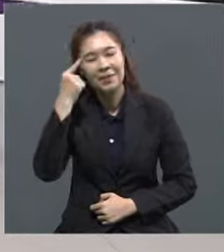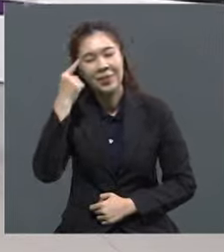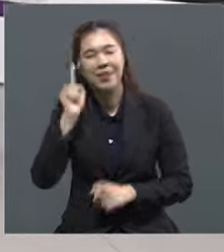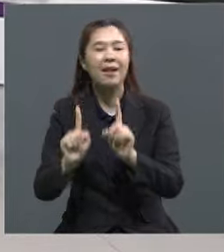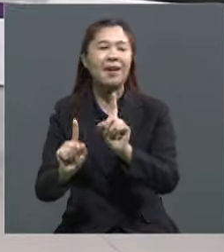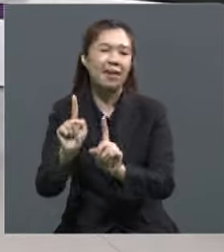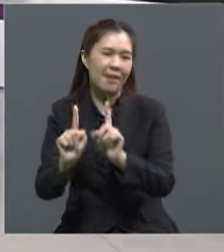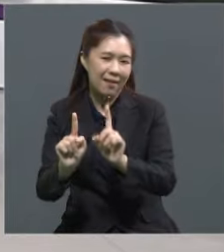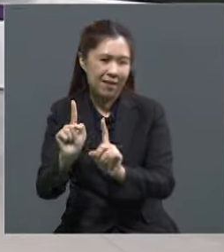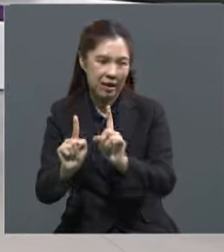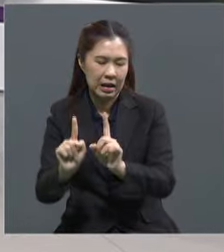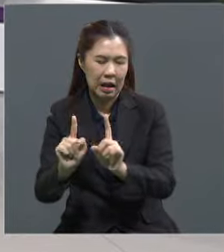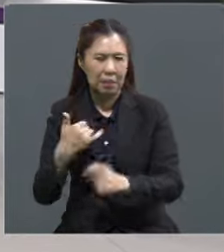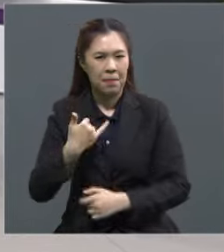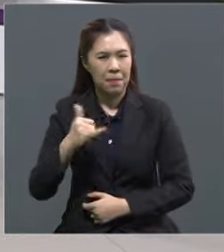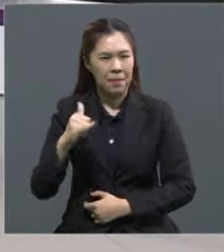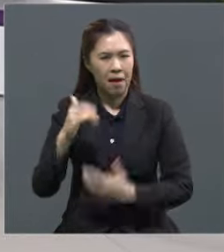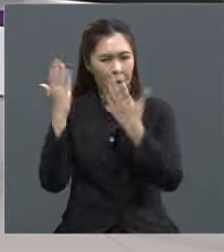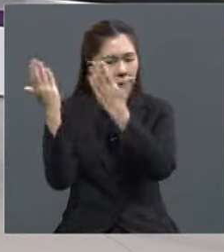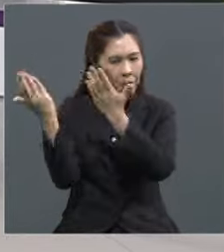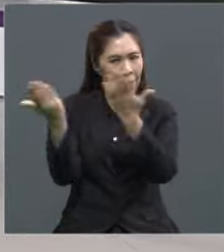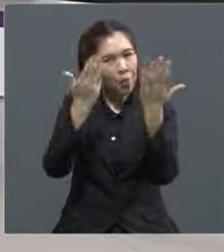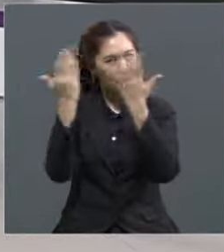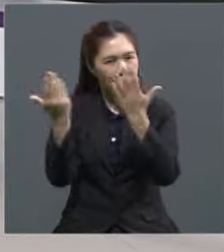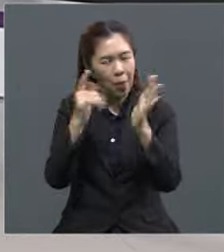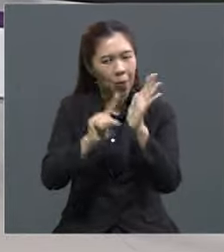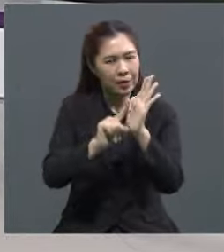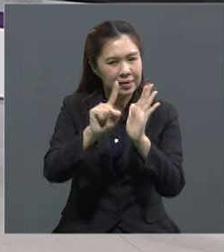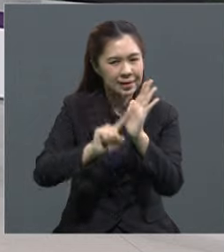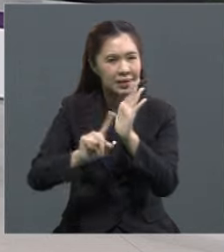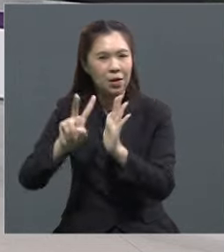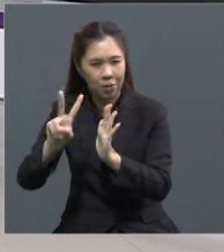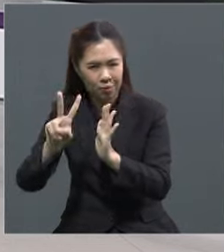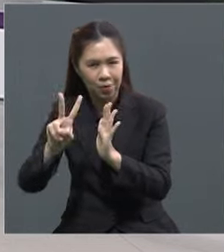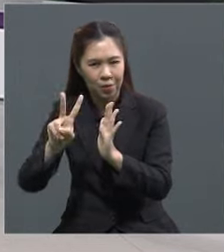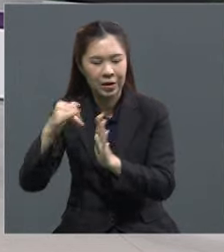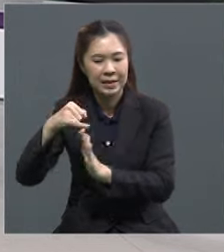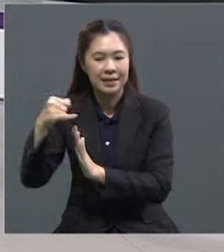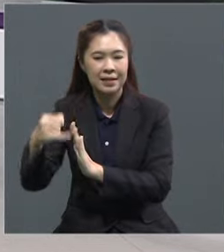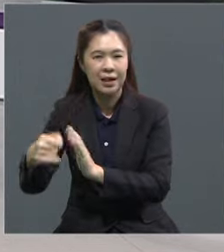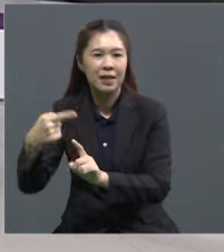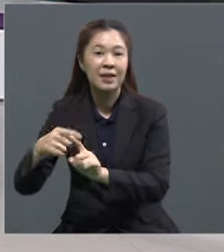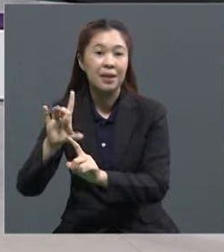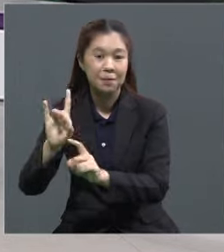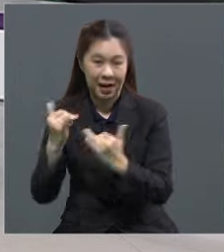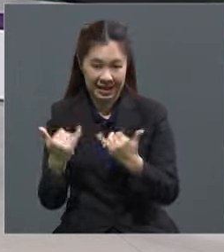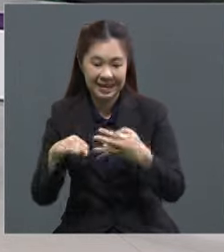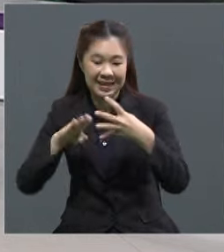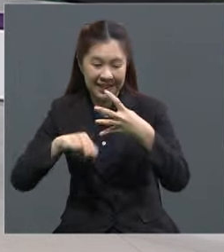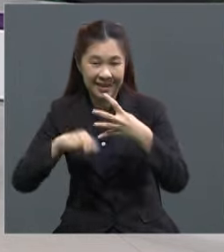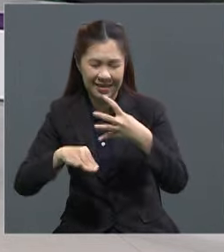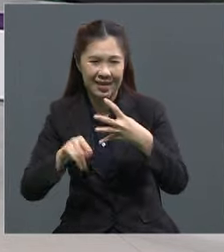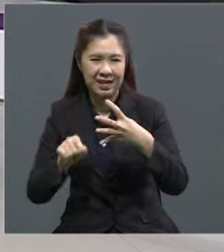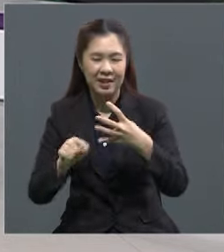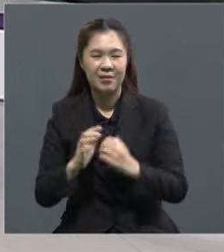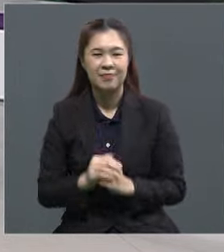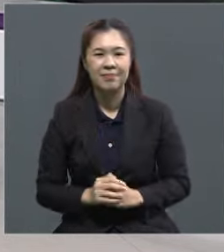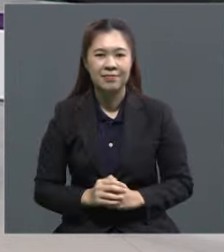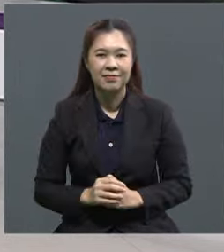เรื่องของพายุว่ามีแนวโน้ม1-2ลูกค่ะแต่นี่เราก็จะสิ้นสุดเดือนสิงหาคมละแล้วก็ในเดือน